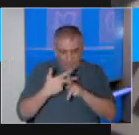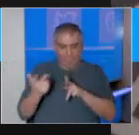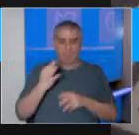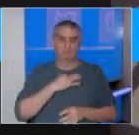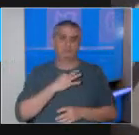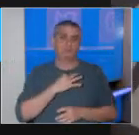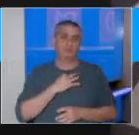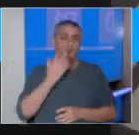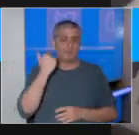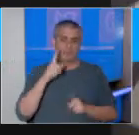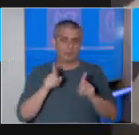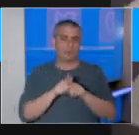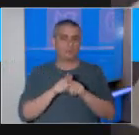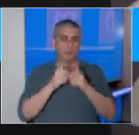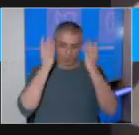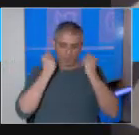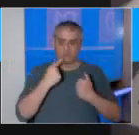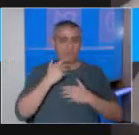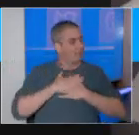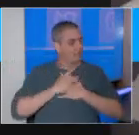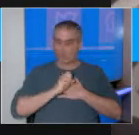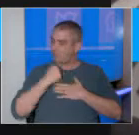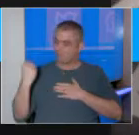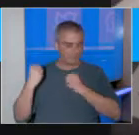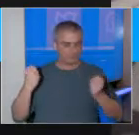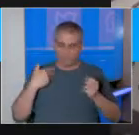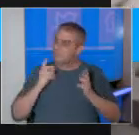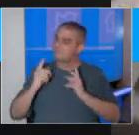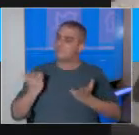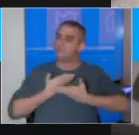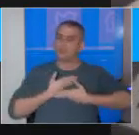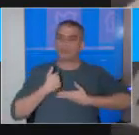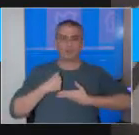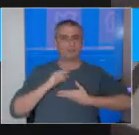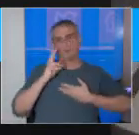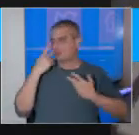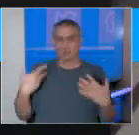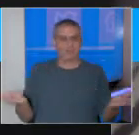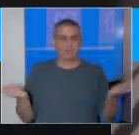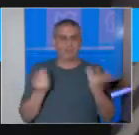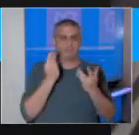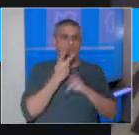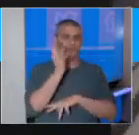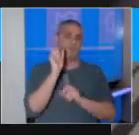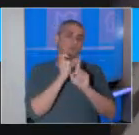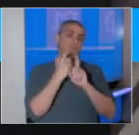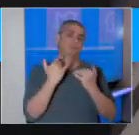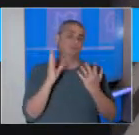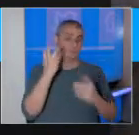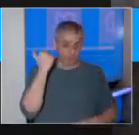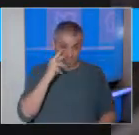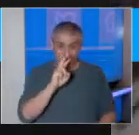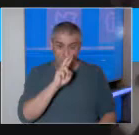לנו, והייתה גם כמו החרדים, אומרת אני לא ימין, לא שמאל, אני אלך עם מי שייתן, אני לא רואה מישהו כזה שעובר את אחוז החסימה כרגע, אם